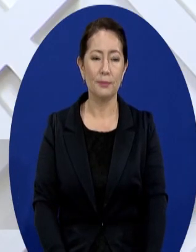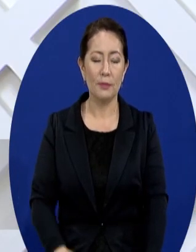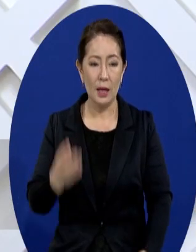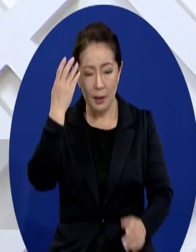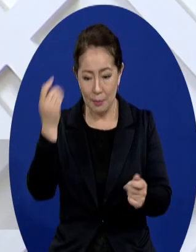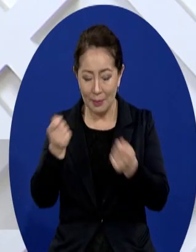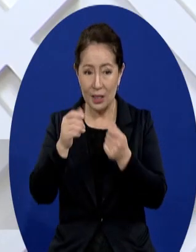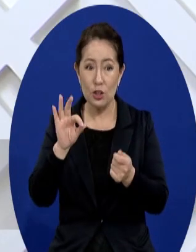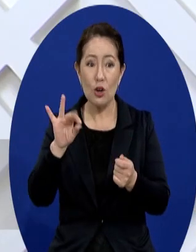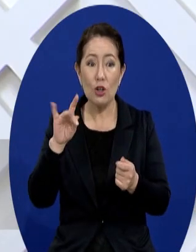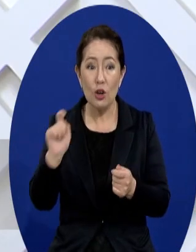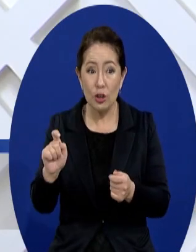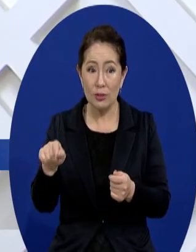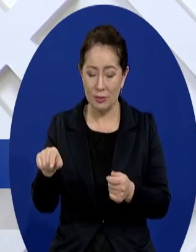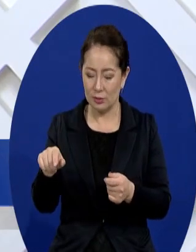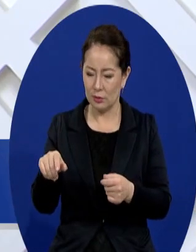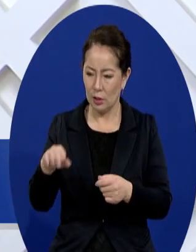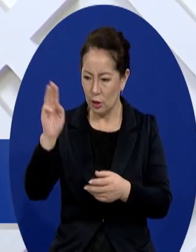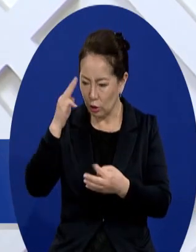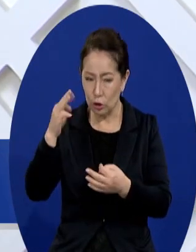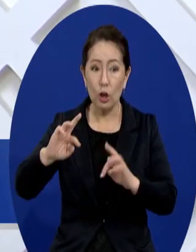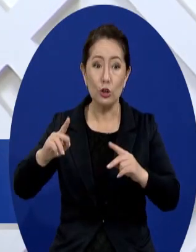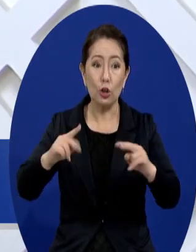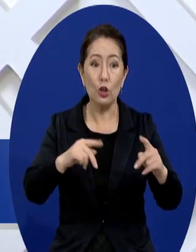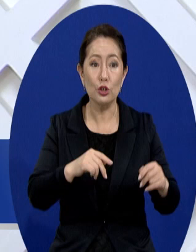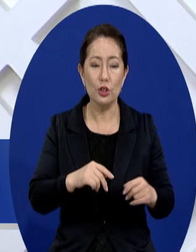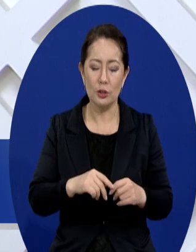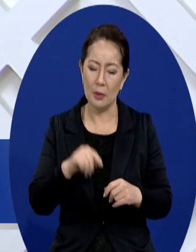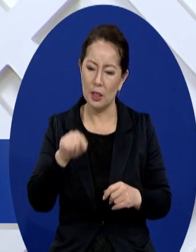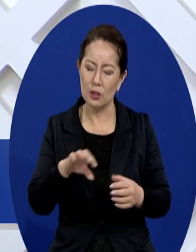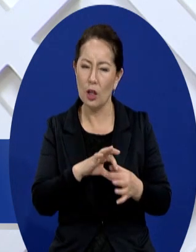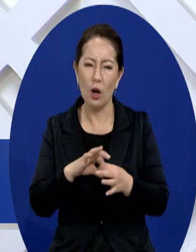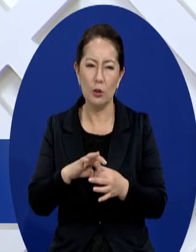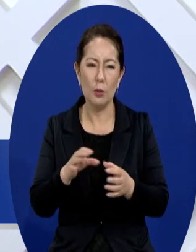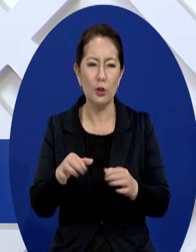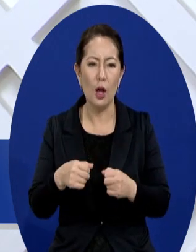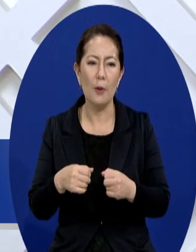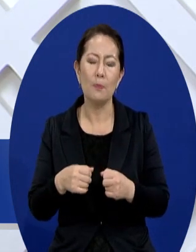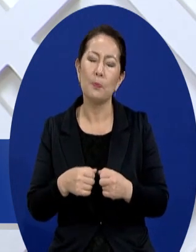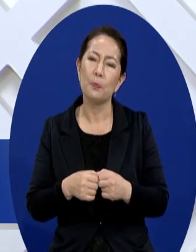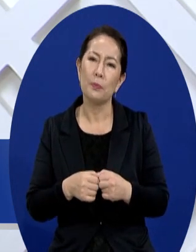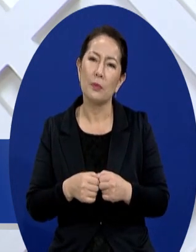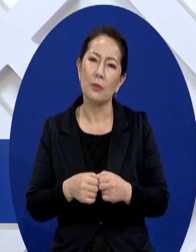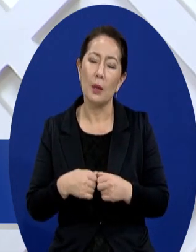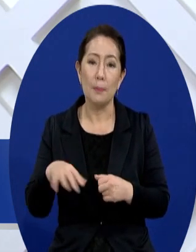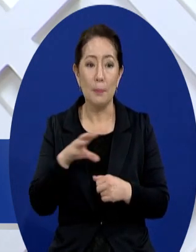Малчин өрх гэсэн тодорхойлтыг бол бас өөрчилсөн байгаа. Тэгээ энэтэй холбогдуулаад бид нар бол